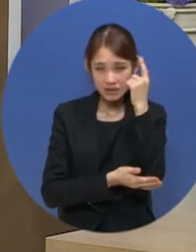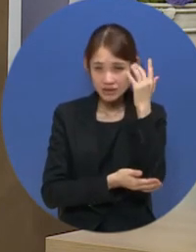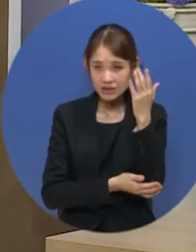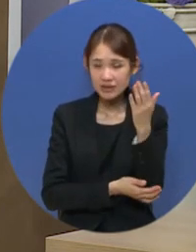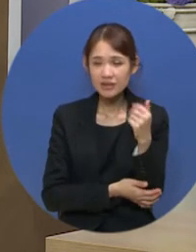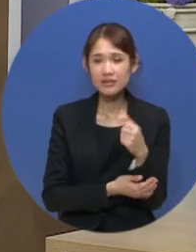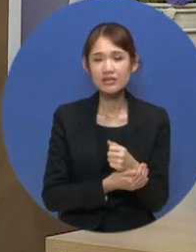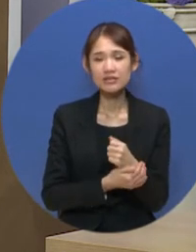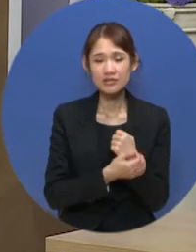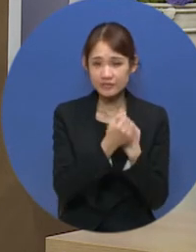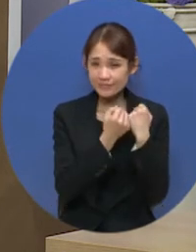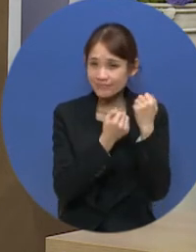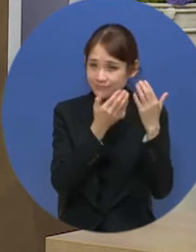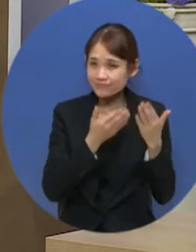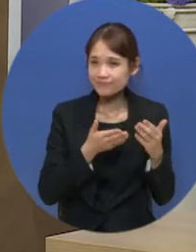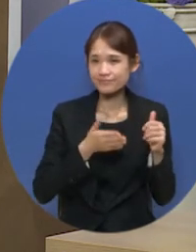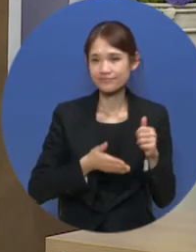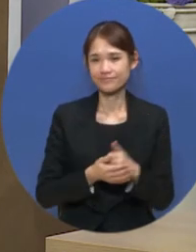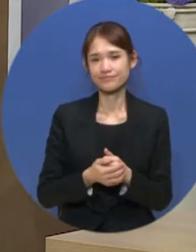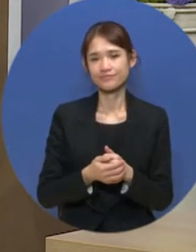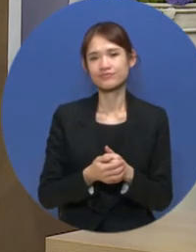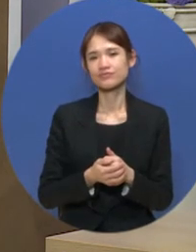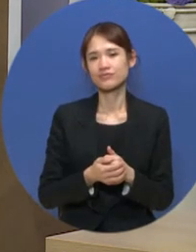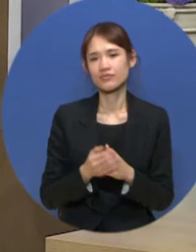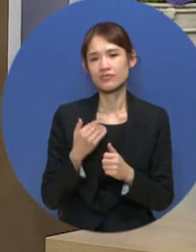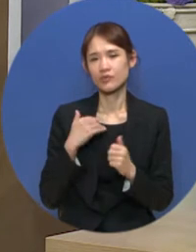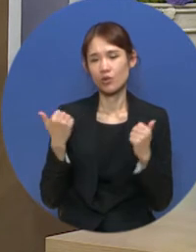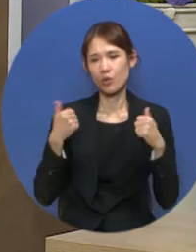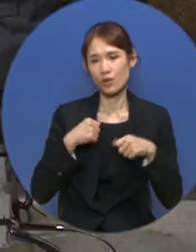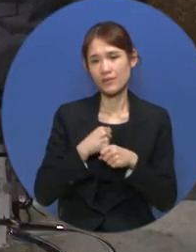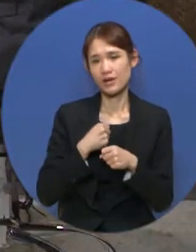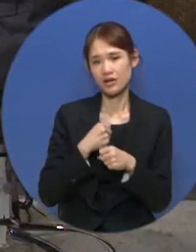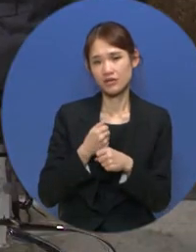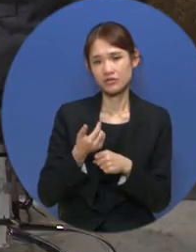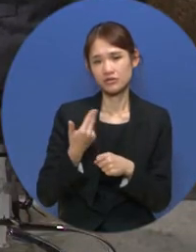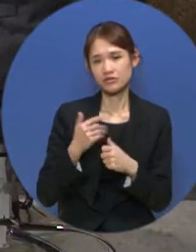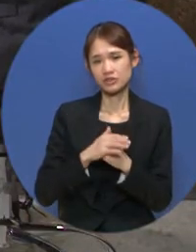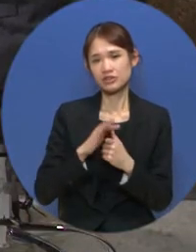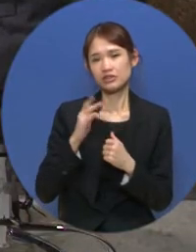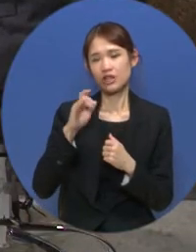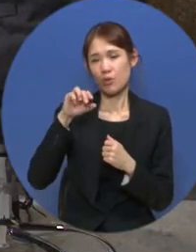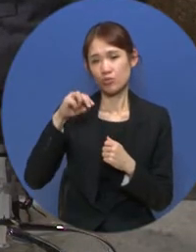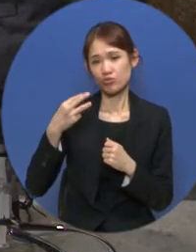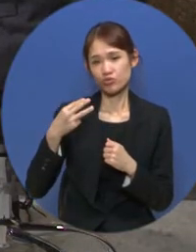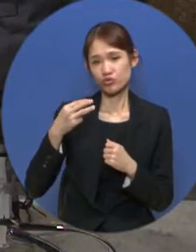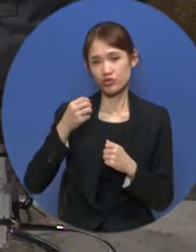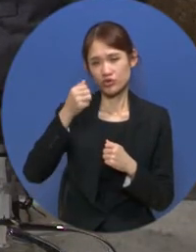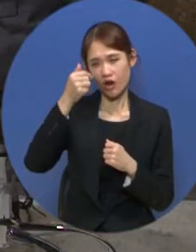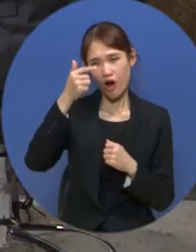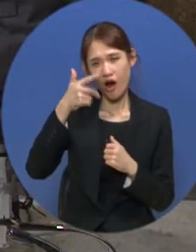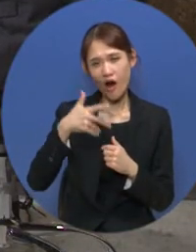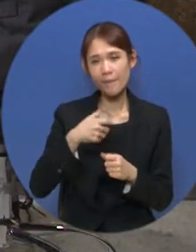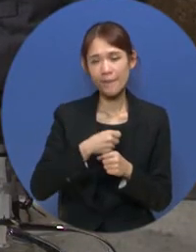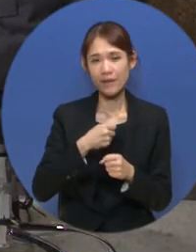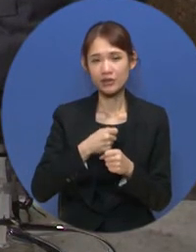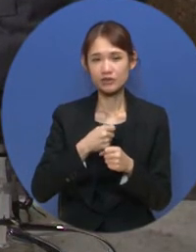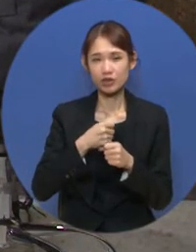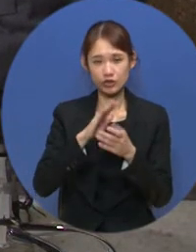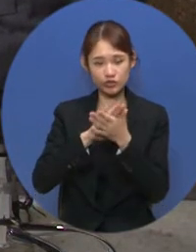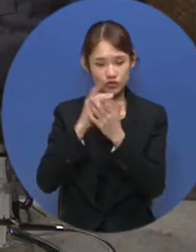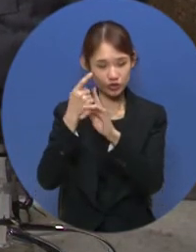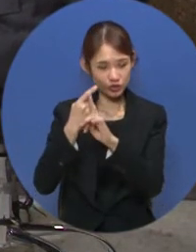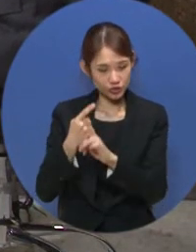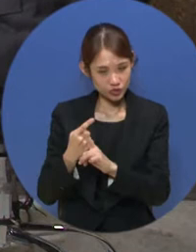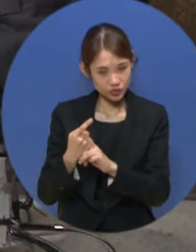있으시다면은 말씀 부탁드리겠습니다. 네, 사실 저희가 이제 옷을 만들기 전에 샘플을 여러 번 만들어서 수정을 하고 또 네.